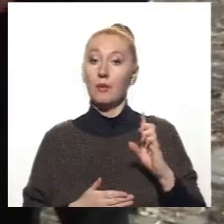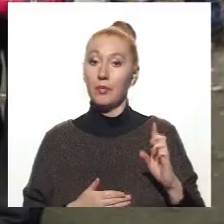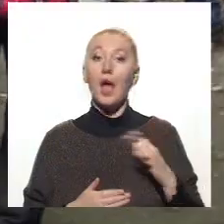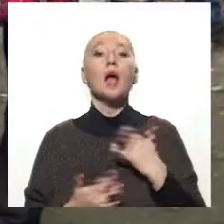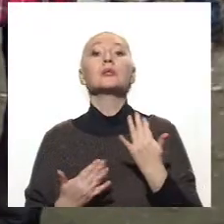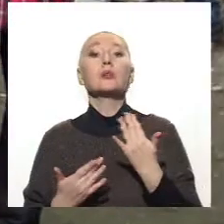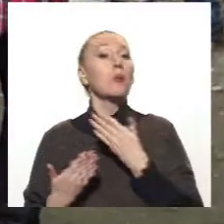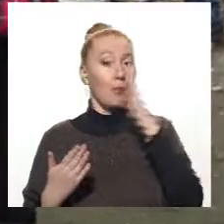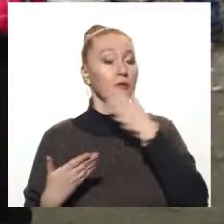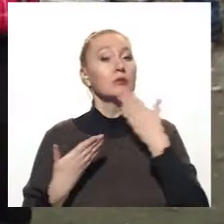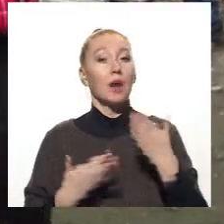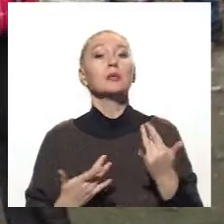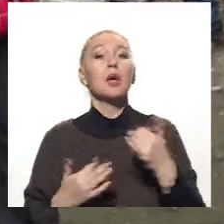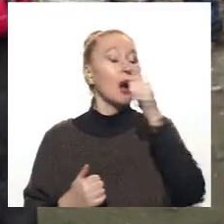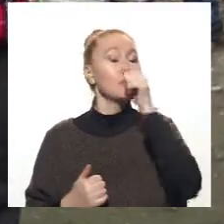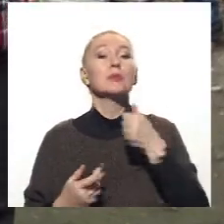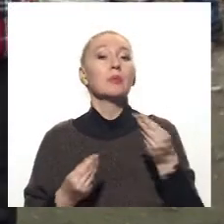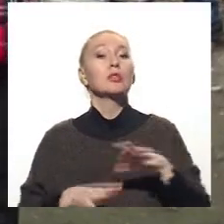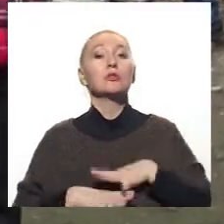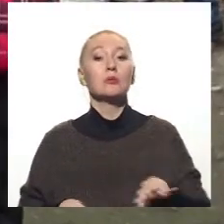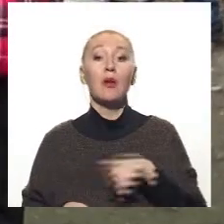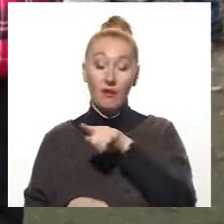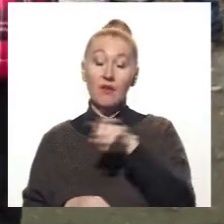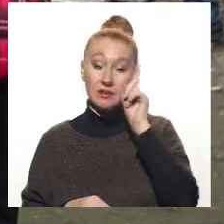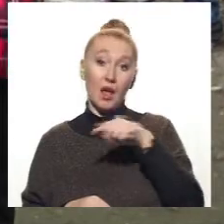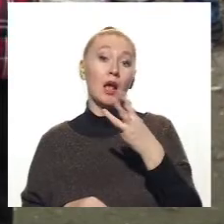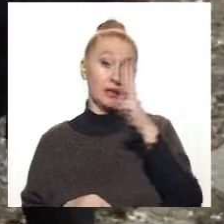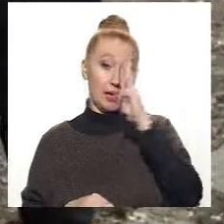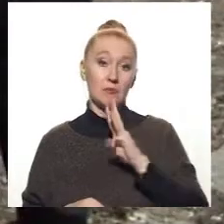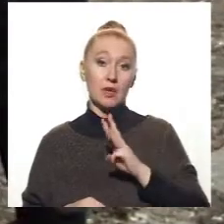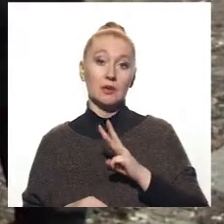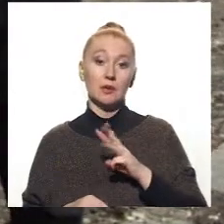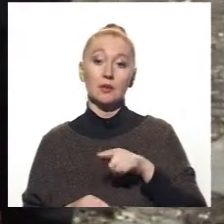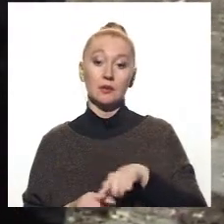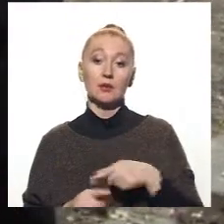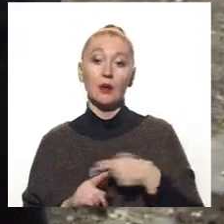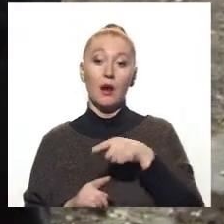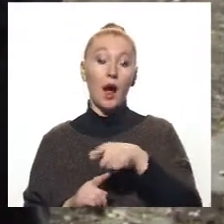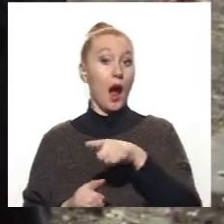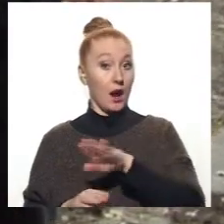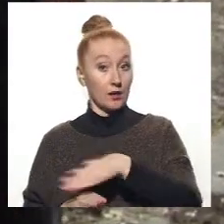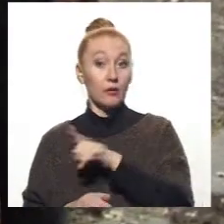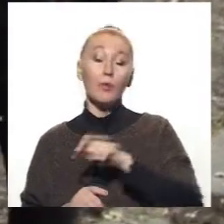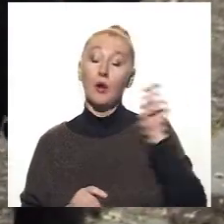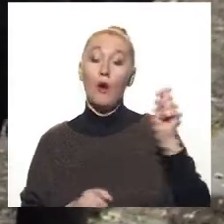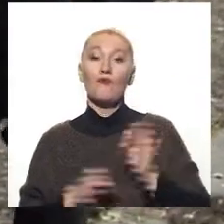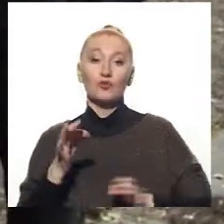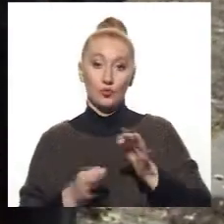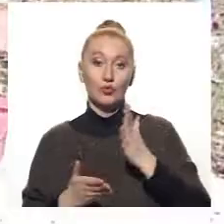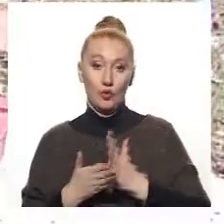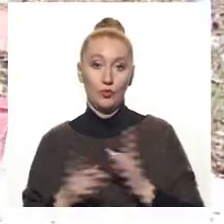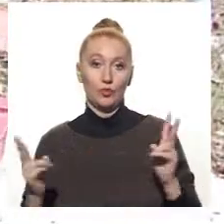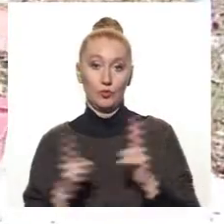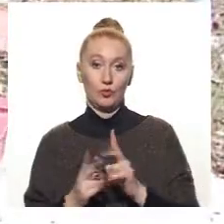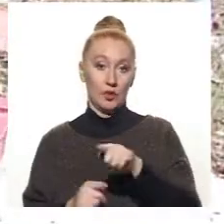місяців я не плачу гроші за ці діла? Ви скільки? Знаєте, скільки? 3 місяці. 3. А тобі за ті ями, я не собираюсь. Суді зустрінемося,